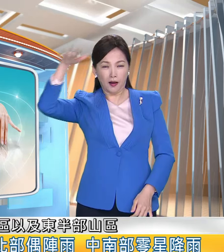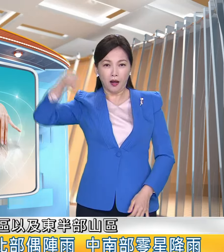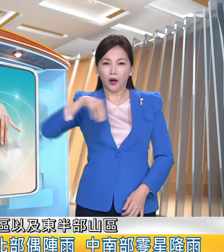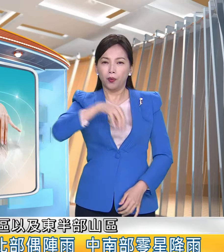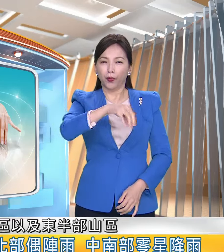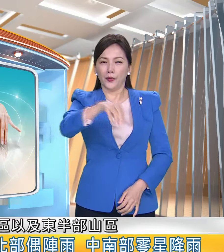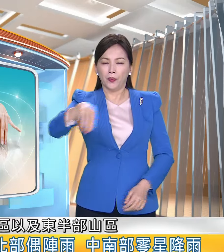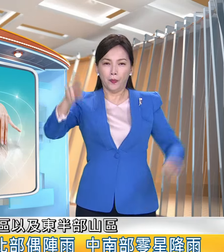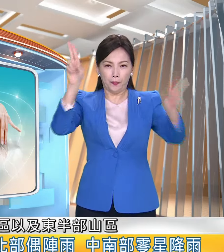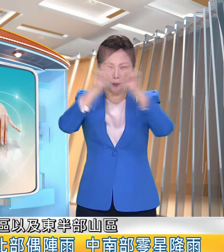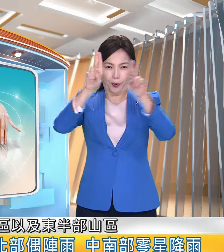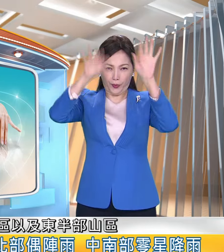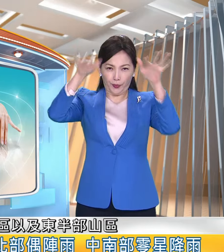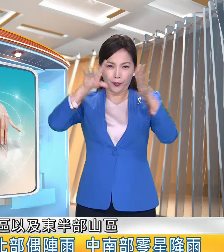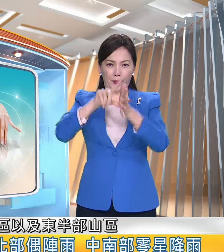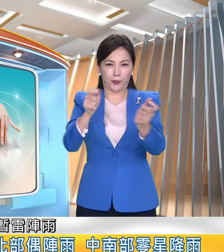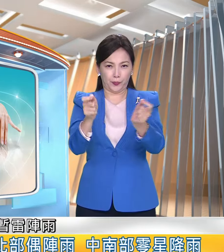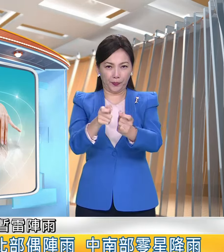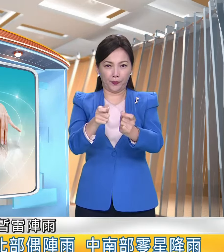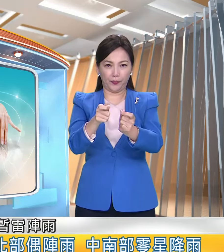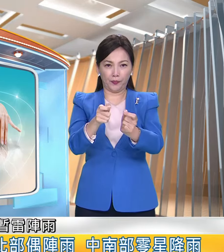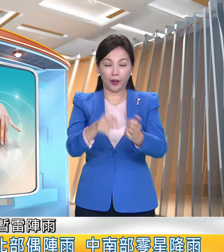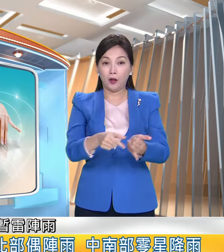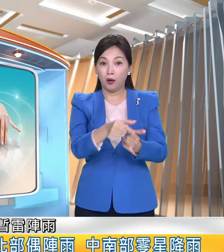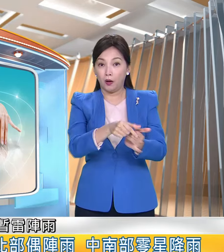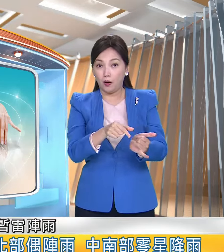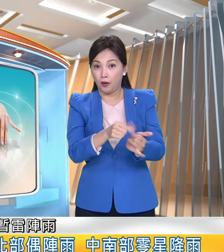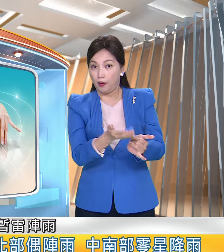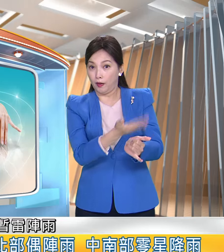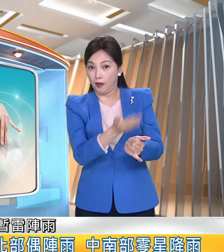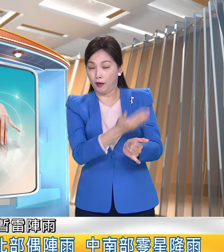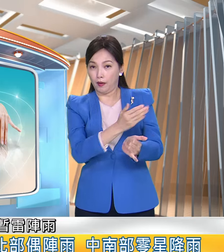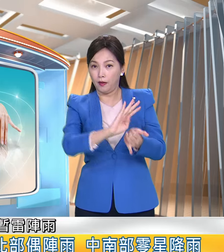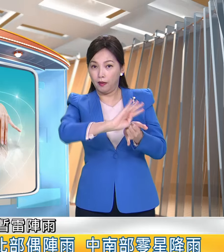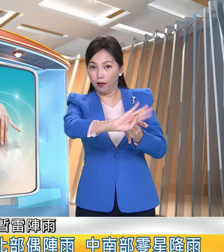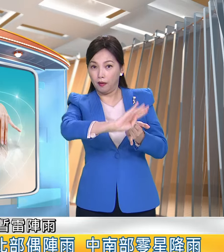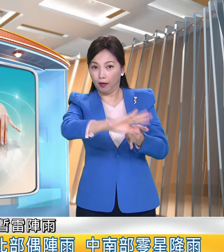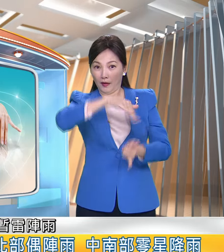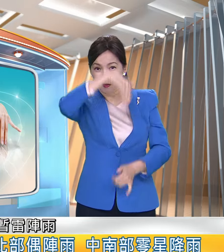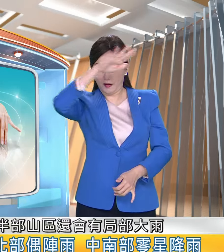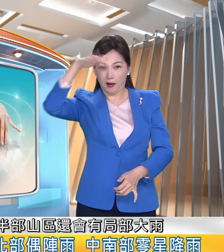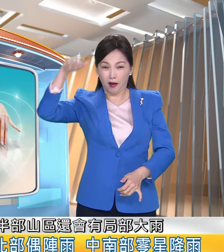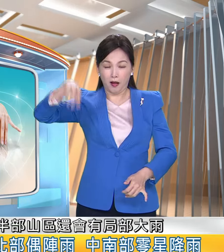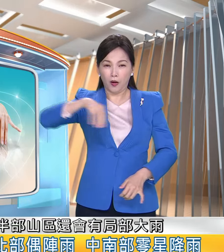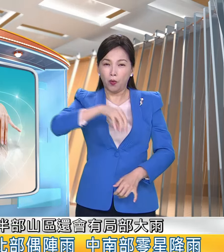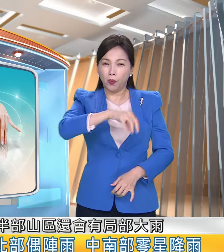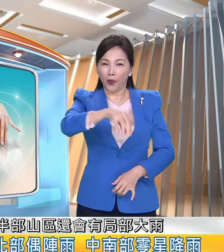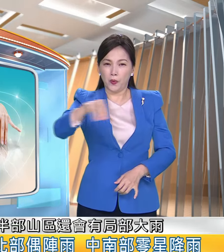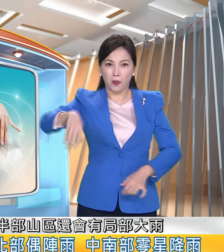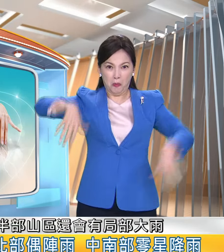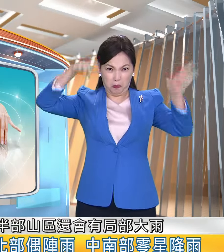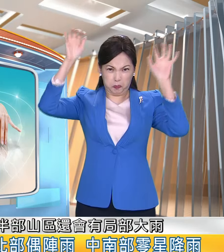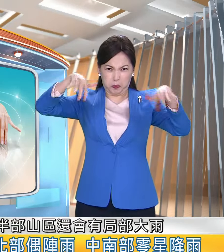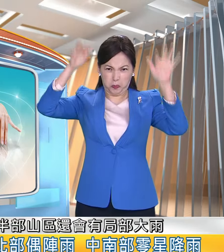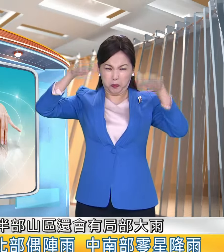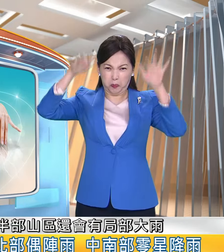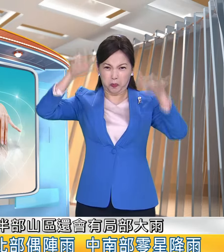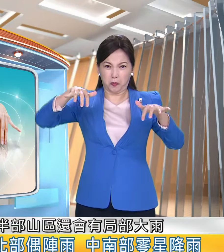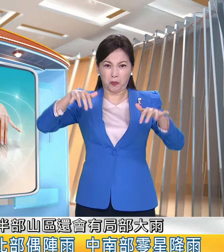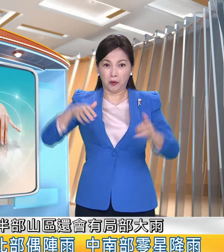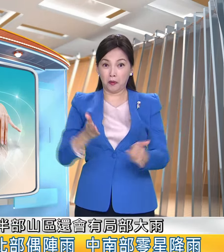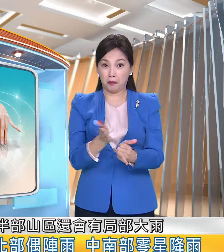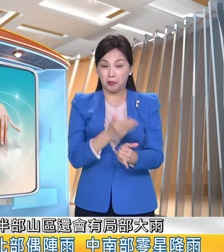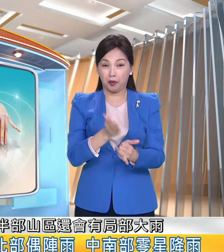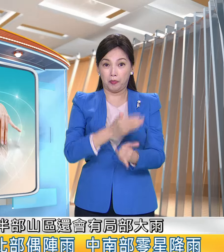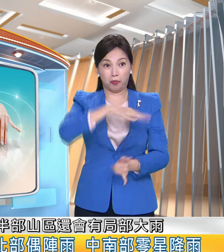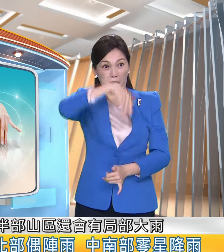地区以及东半部山区容易有局部短暂雷阵雨，中部以北以及东半部山区还会有